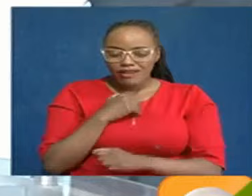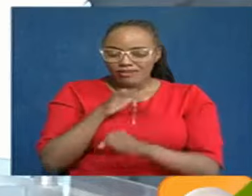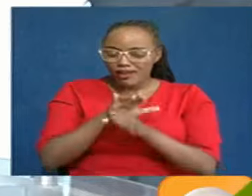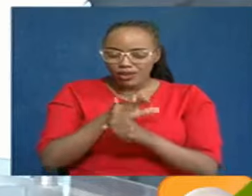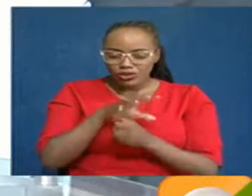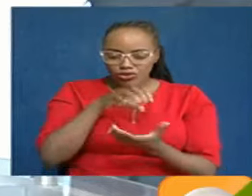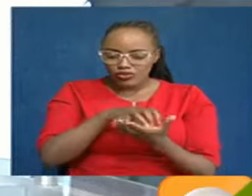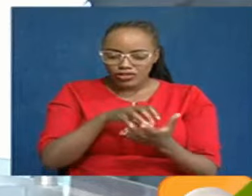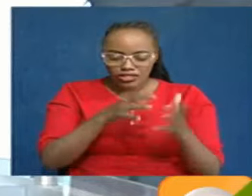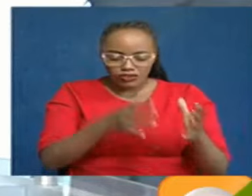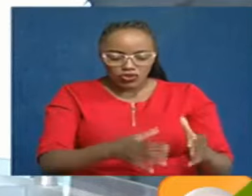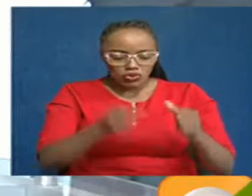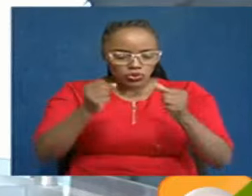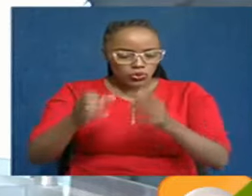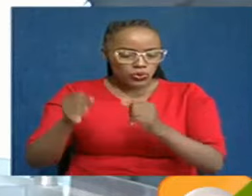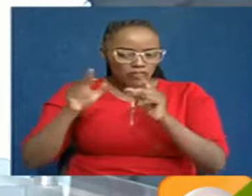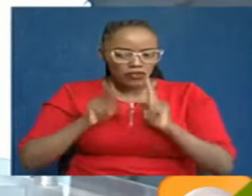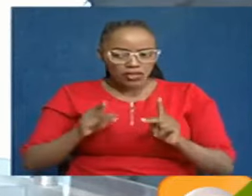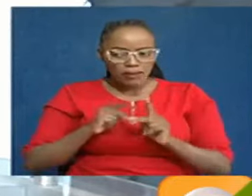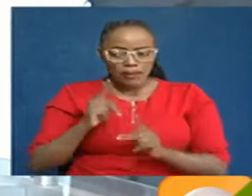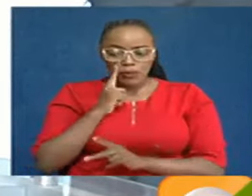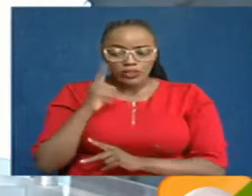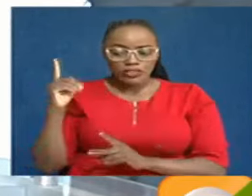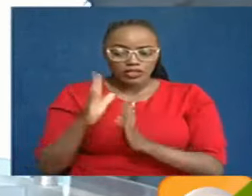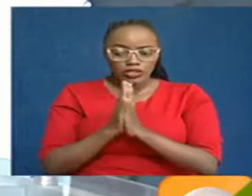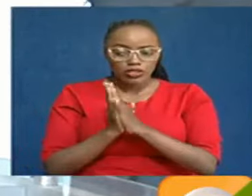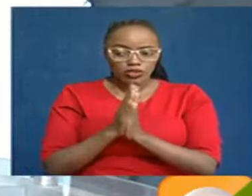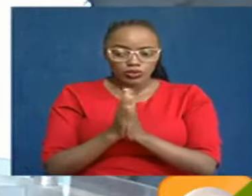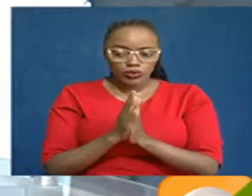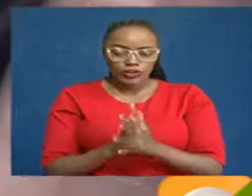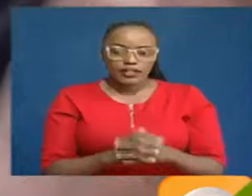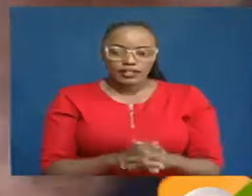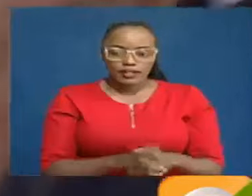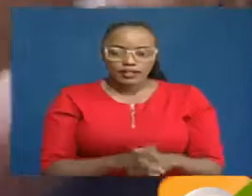vya utekaji nyara kiholela kama anavyotuarifu sasa Ben Kirui.